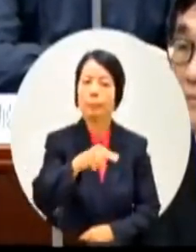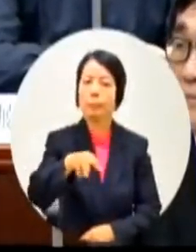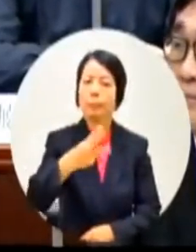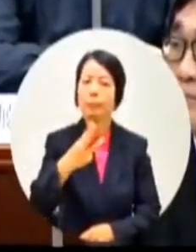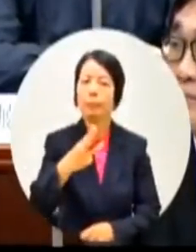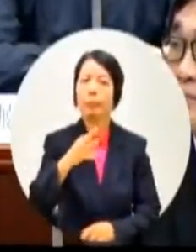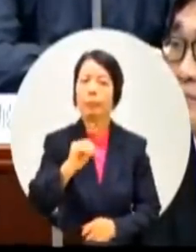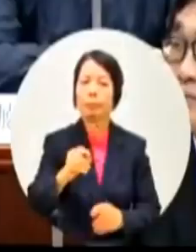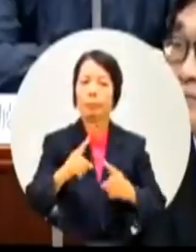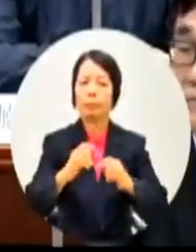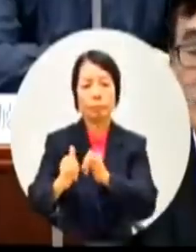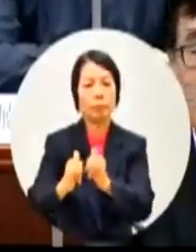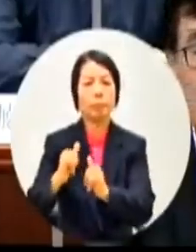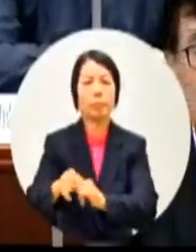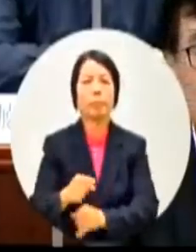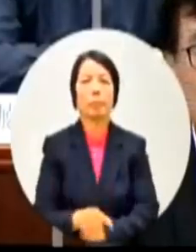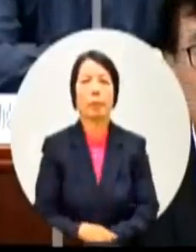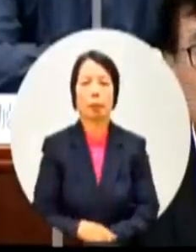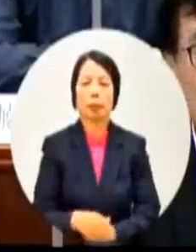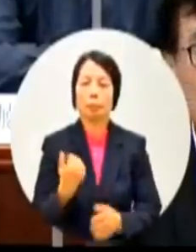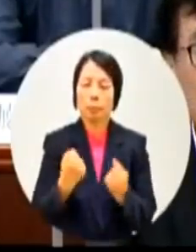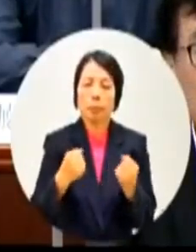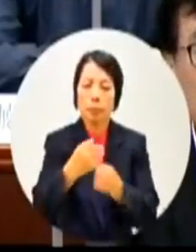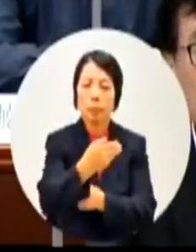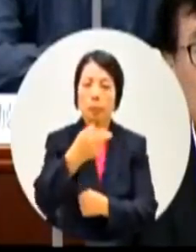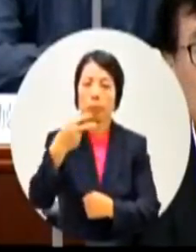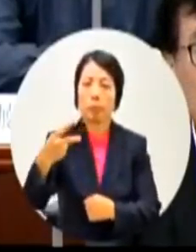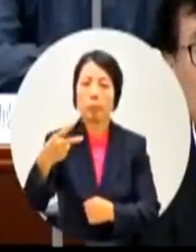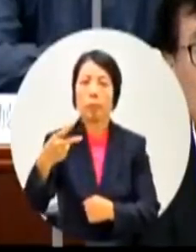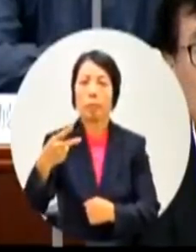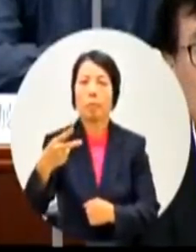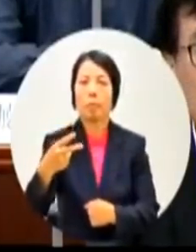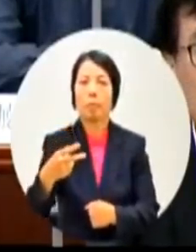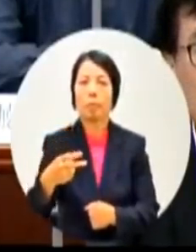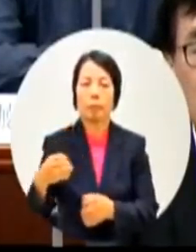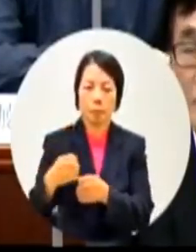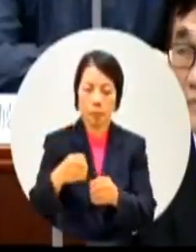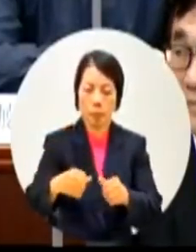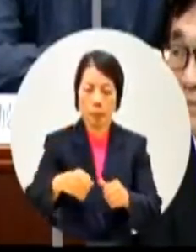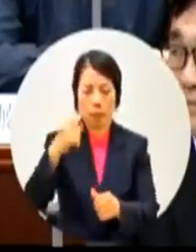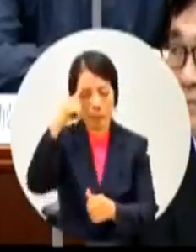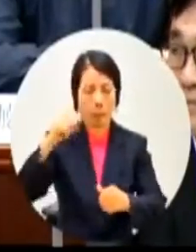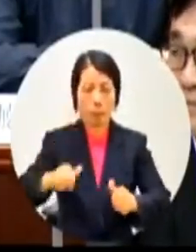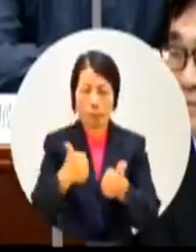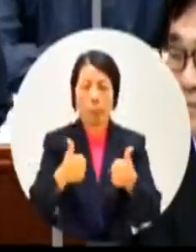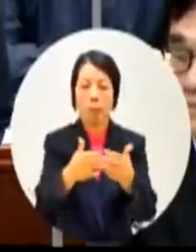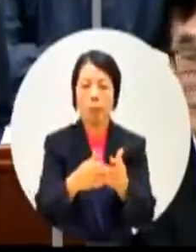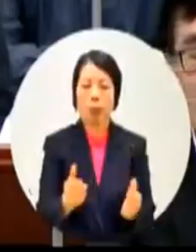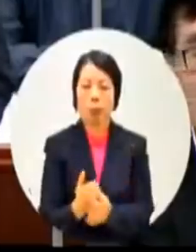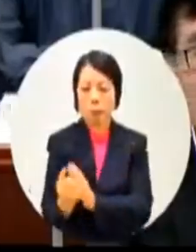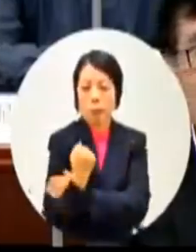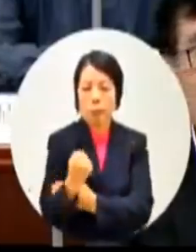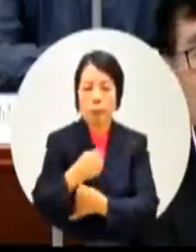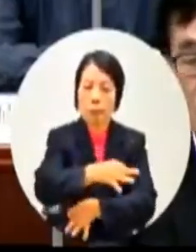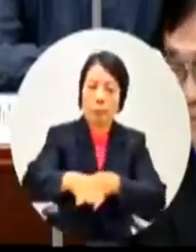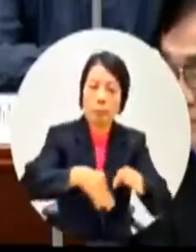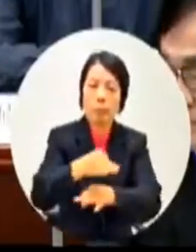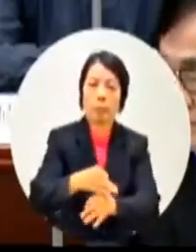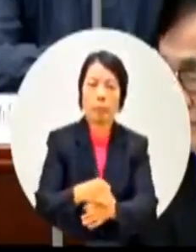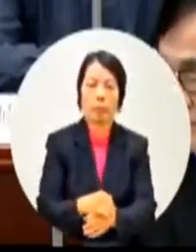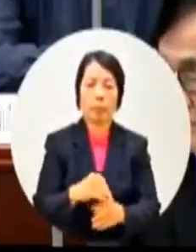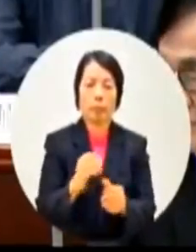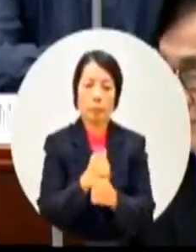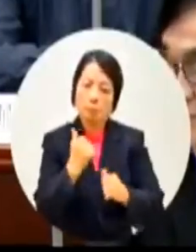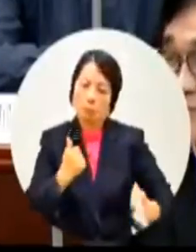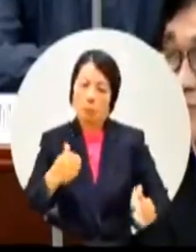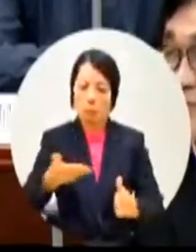共识之下，我们好好的生存发展，冲经济，培养我们的下一代。 请教市长，宪法里面哪一条规定一国